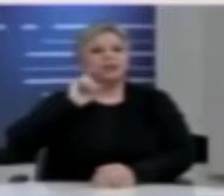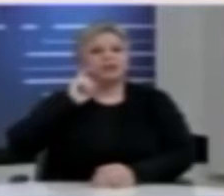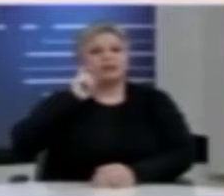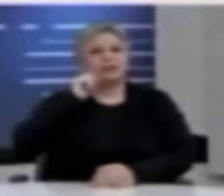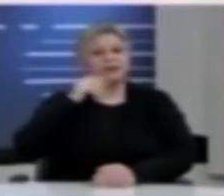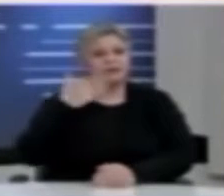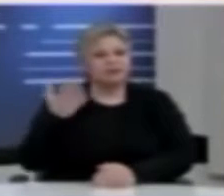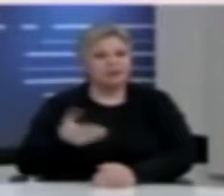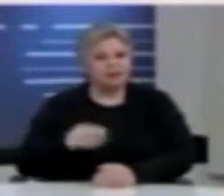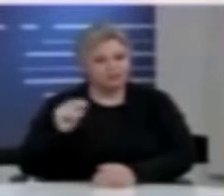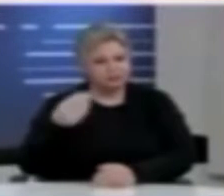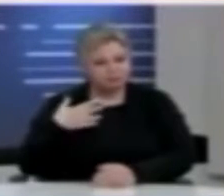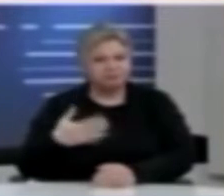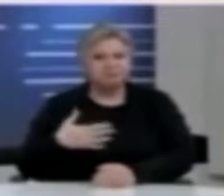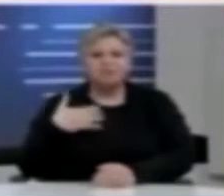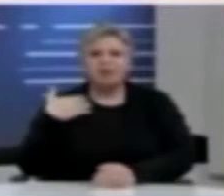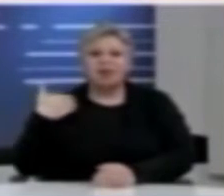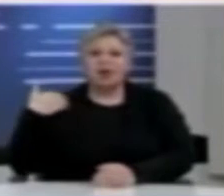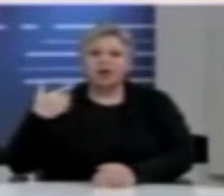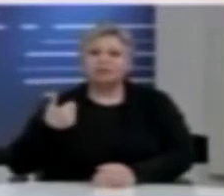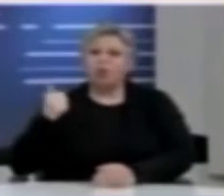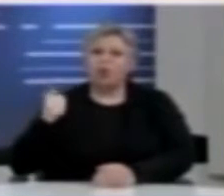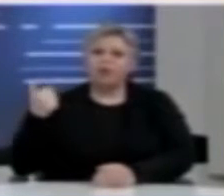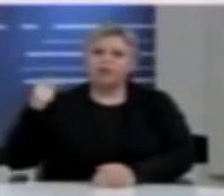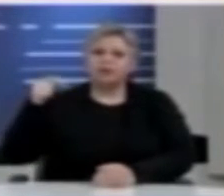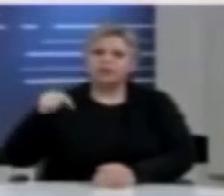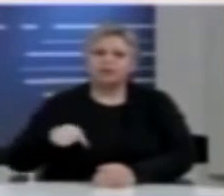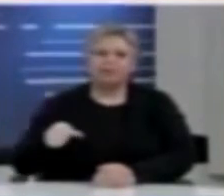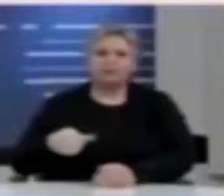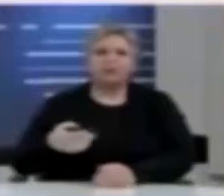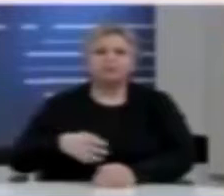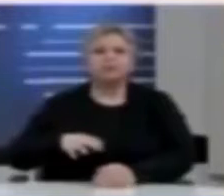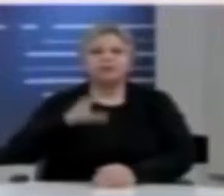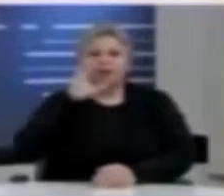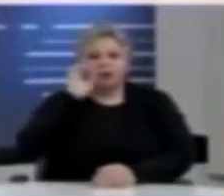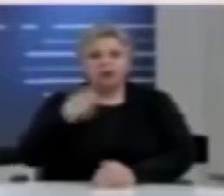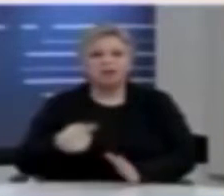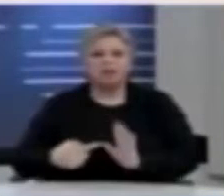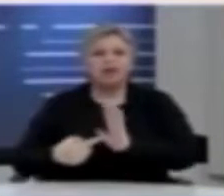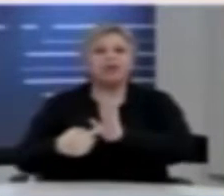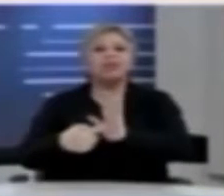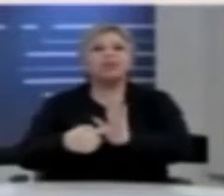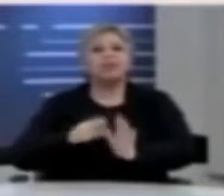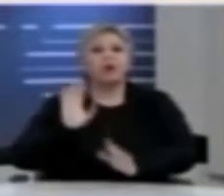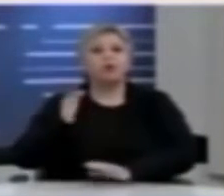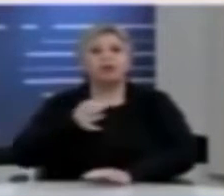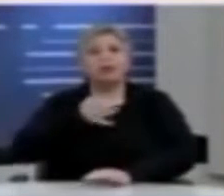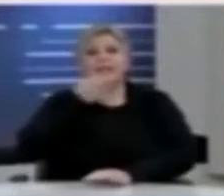τα όσα διαδραματίζονται σε αυτήν εδώ την αίθουσα από χθες επιβεβαιώνουν πλήρως την αρχική μου